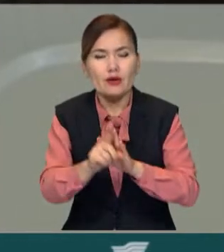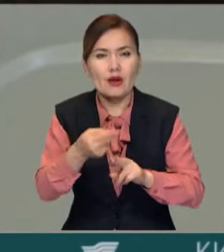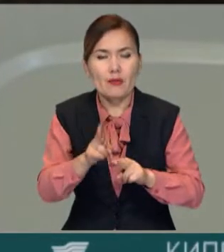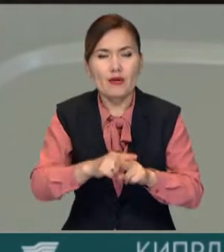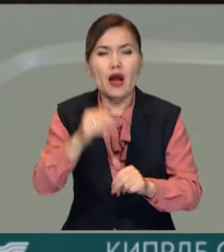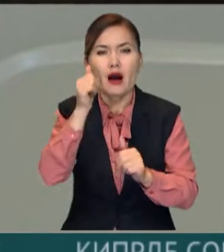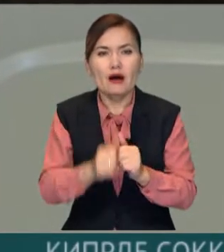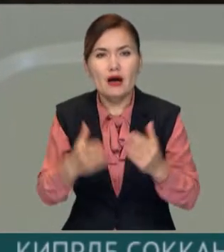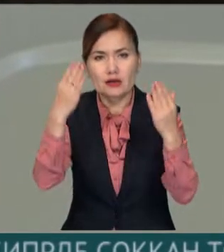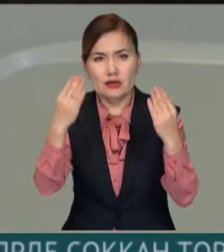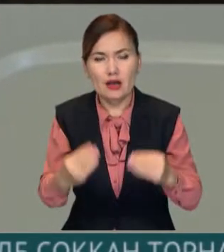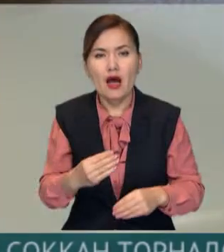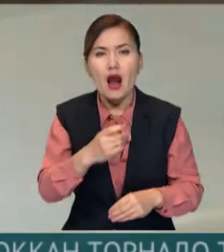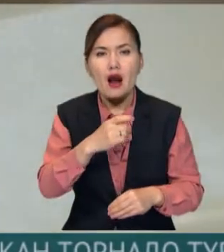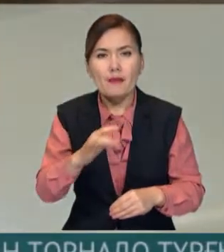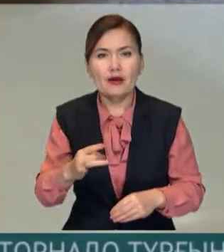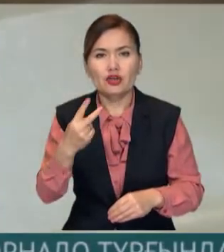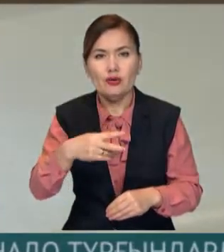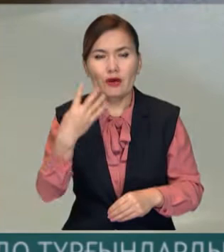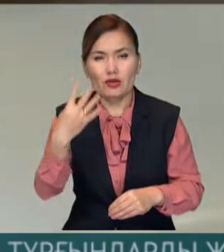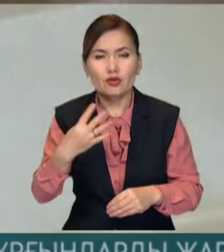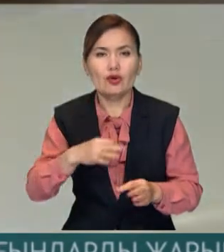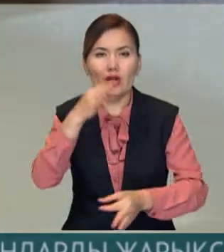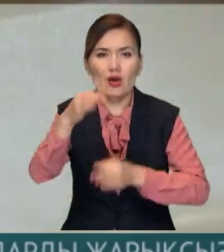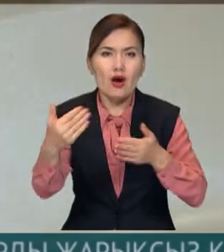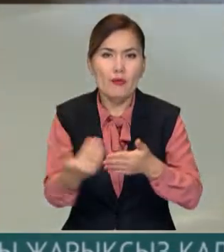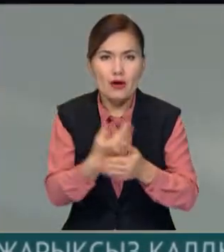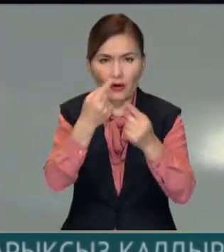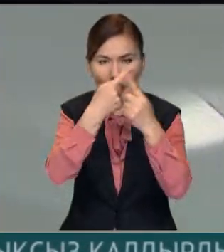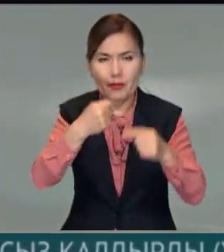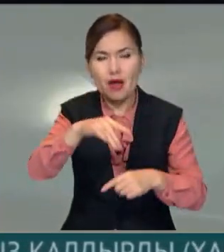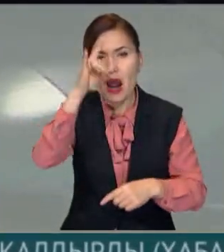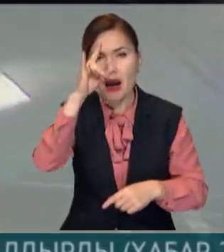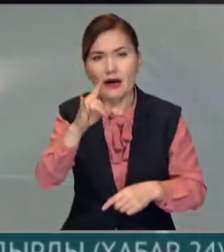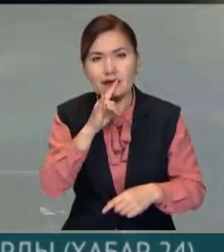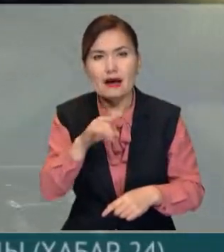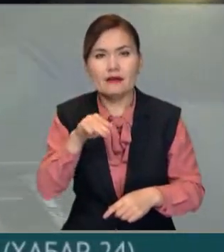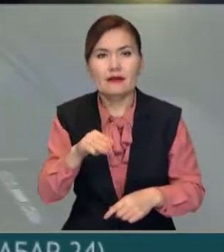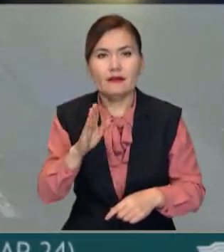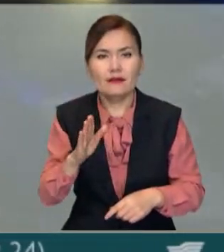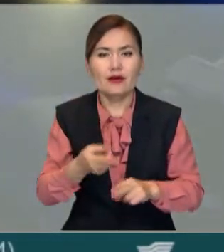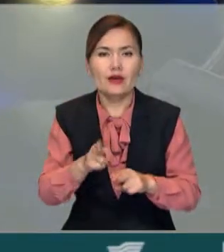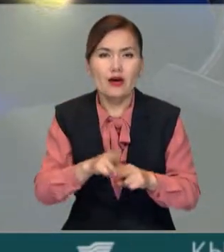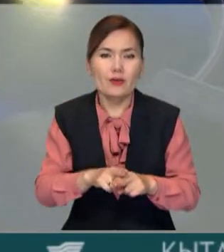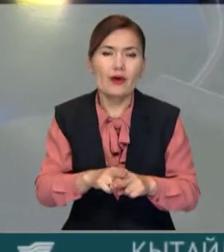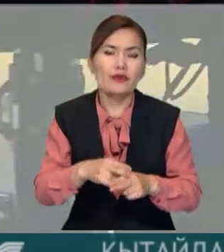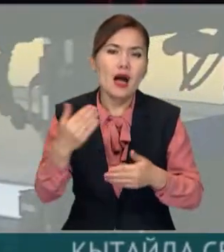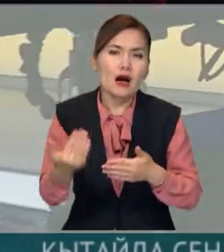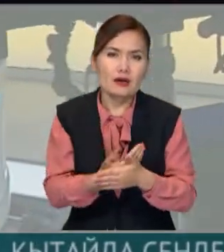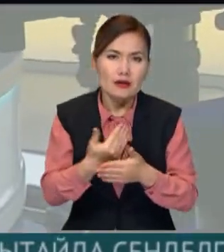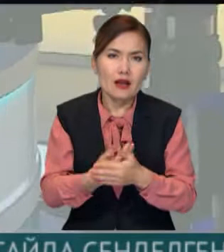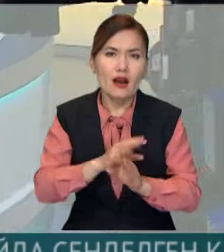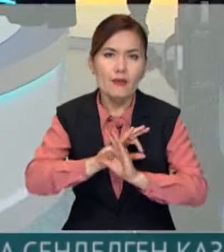бойы жаңалық тарататын хабар 24, халықаралық ақпарат беретін Қазақ ТВ және саяси қоғамдық жаңалық беретін хабар